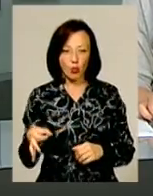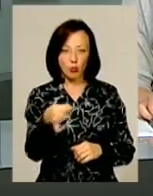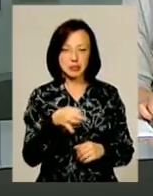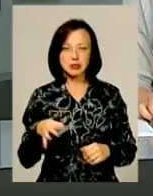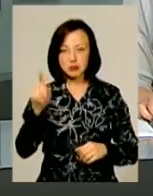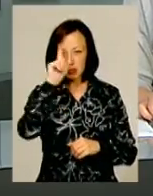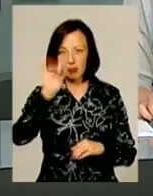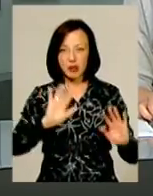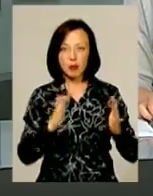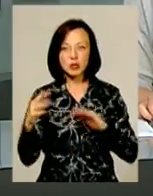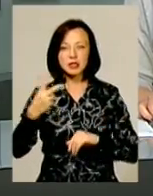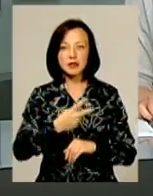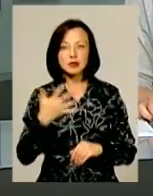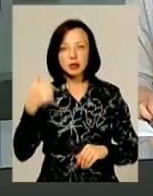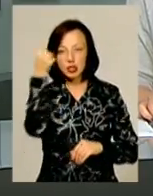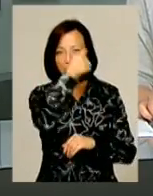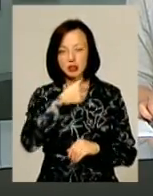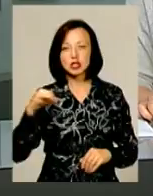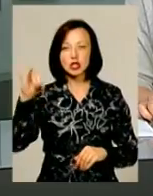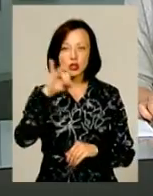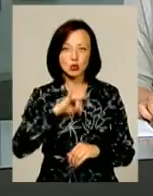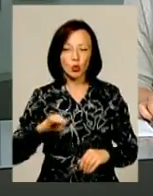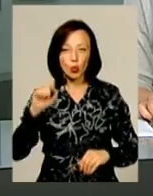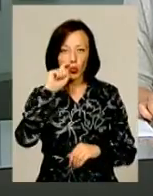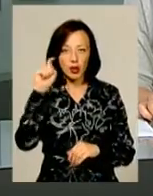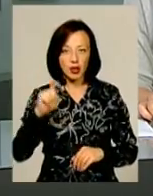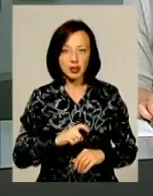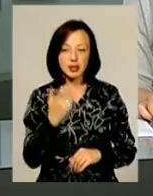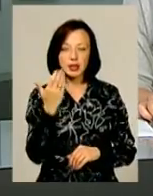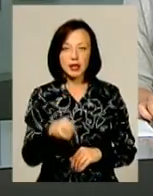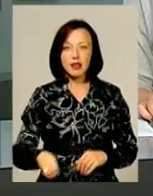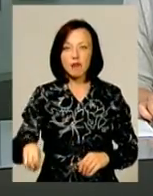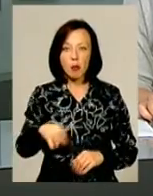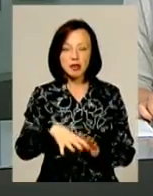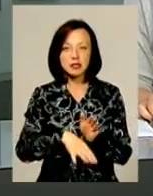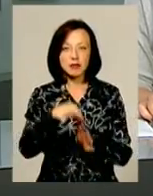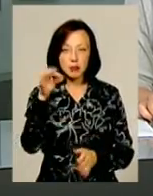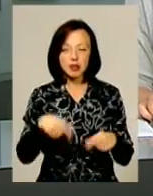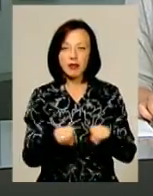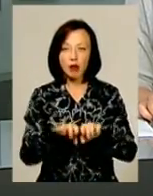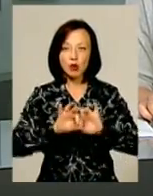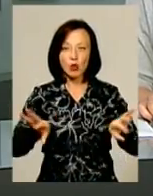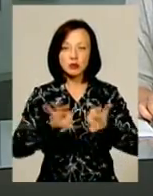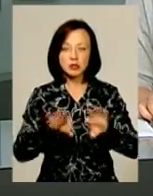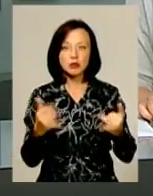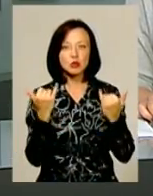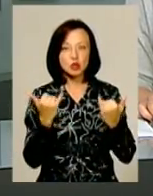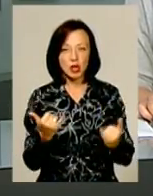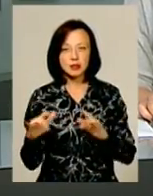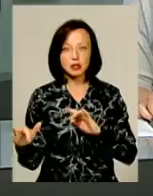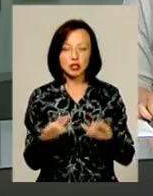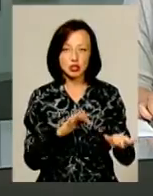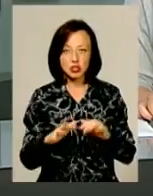Про знаменні події 25-річної історії нашої держави та її європейський вибір також розповідатимуть сучасні